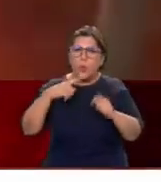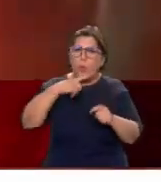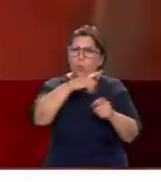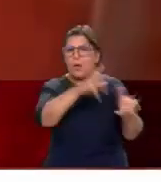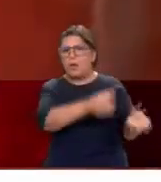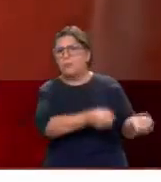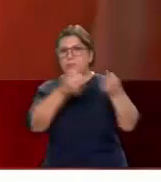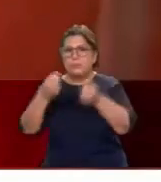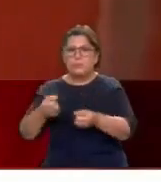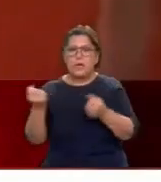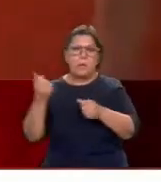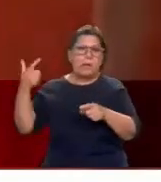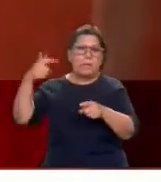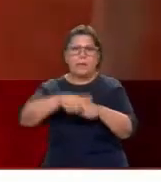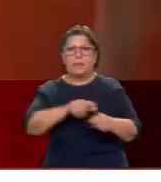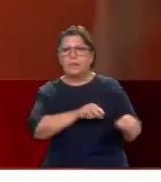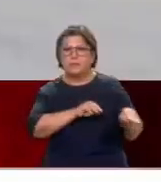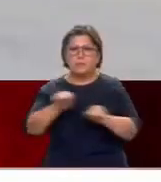bindirdi.